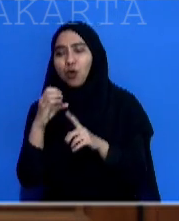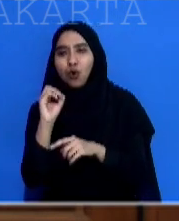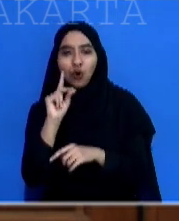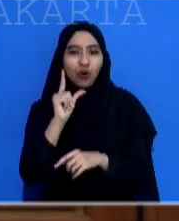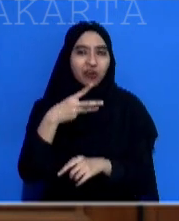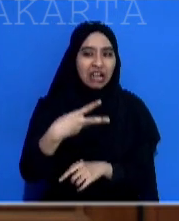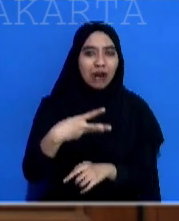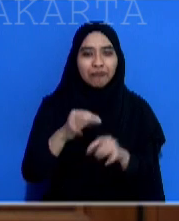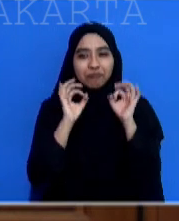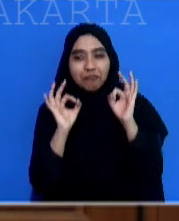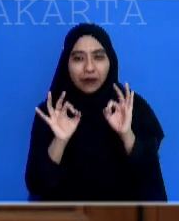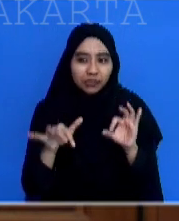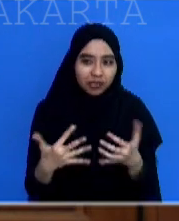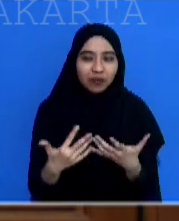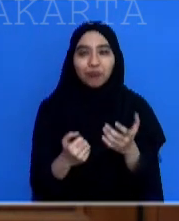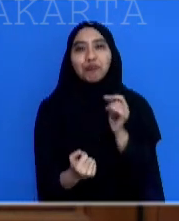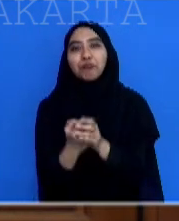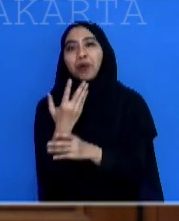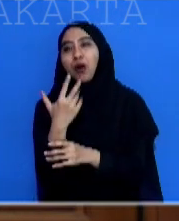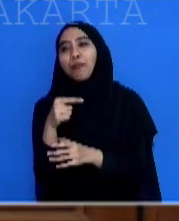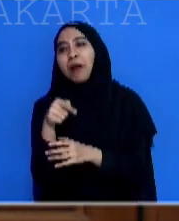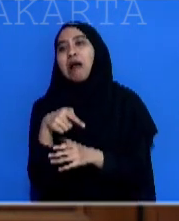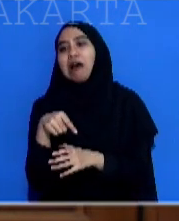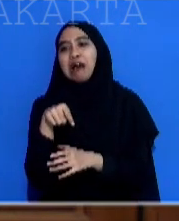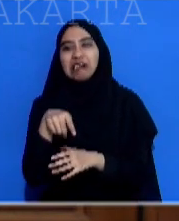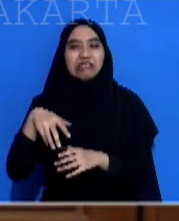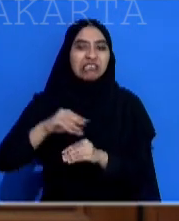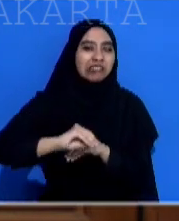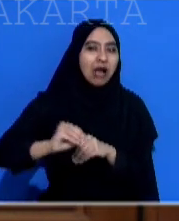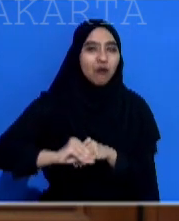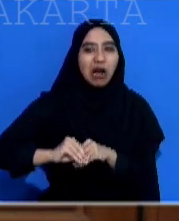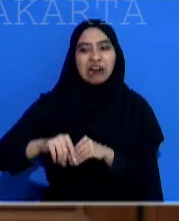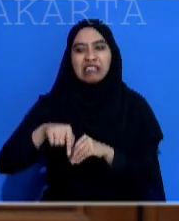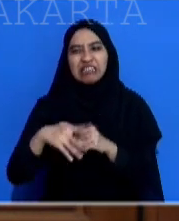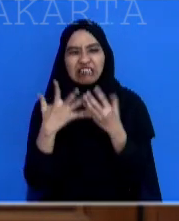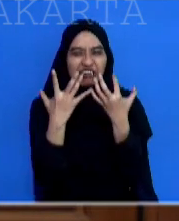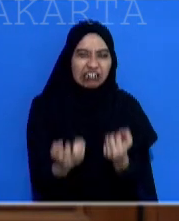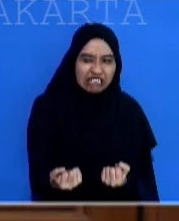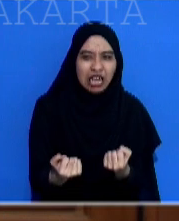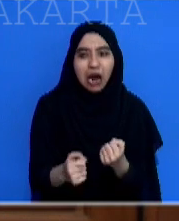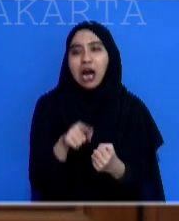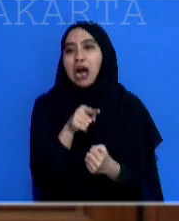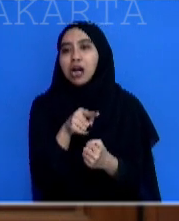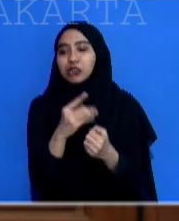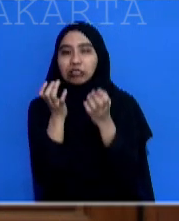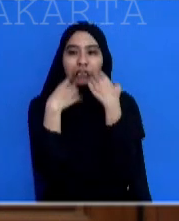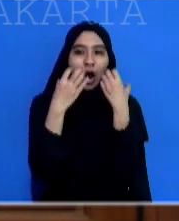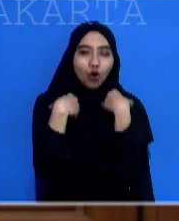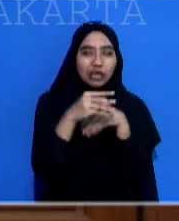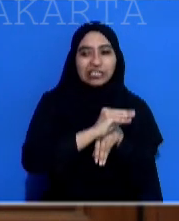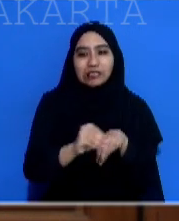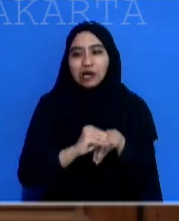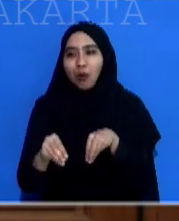dipun budidayaaken ing lahan kritis. Mila mboten maiben menawi jagung jenis menika ugi kathah dipun tanem ing